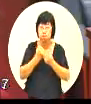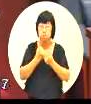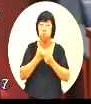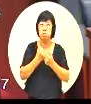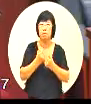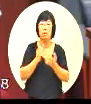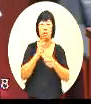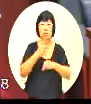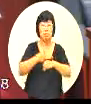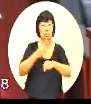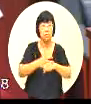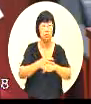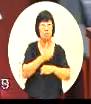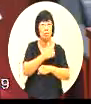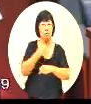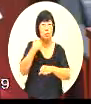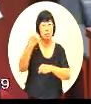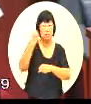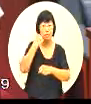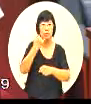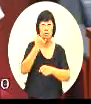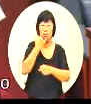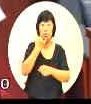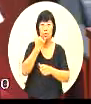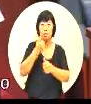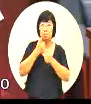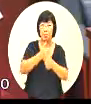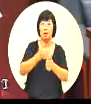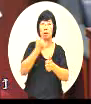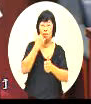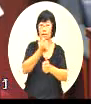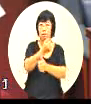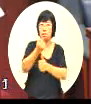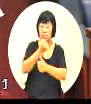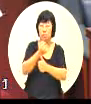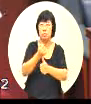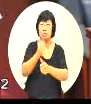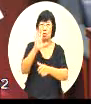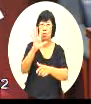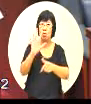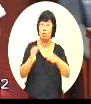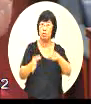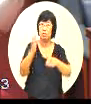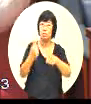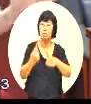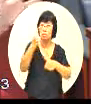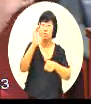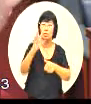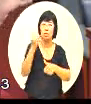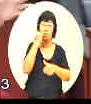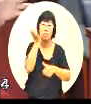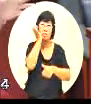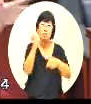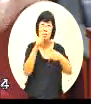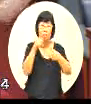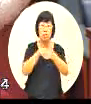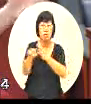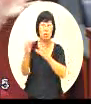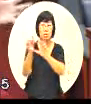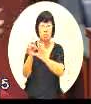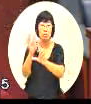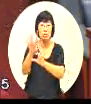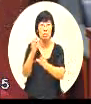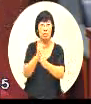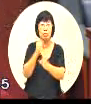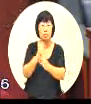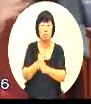们的技术、我们的能力是可以克服，然后它又有价值的。那如果我们产生的，好，咱石化专区假定了，你这者